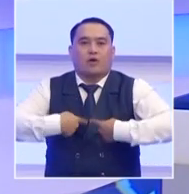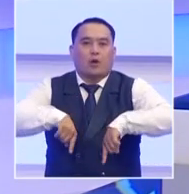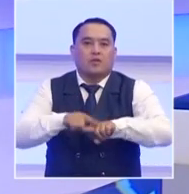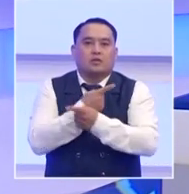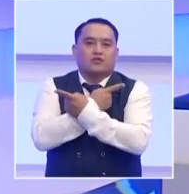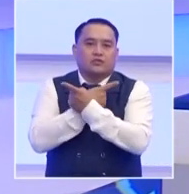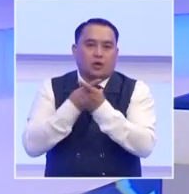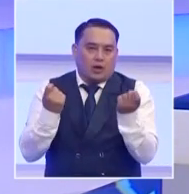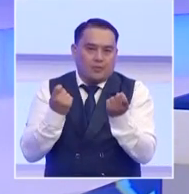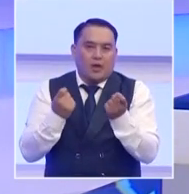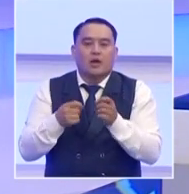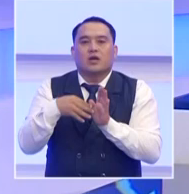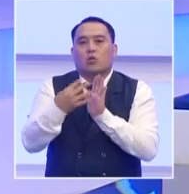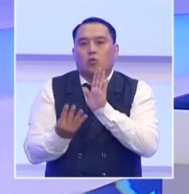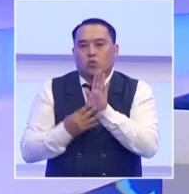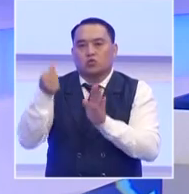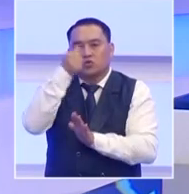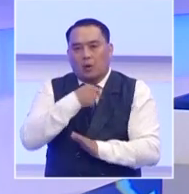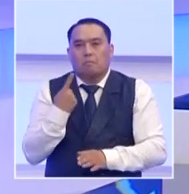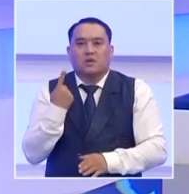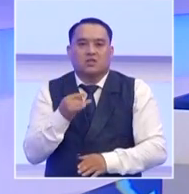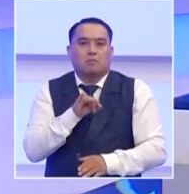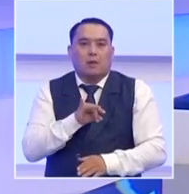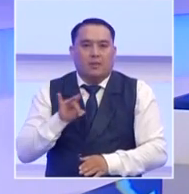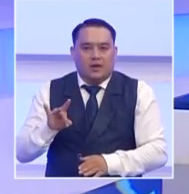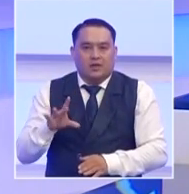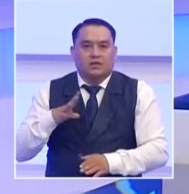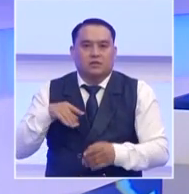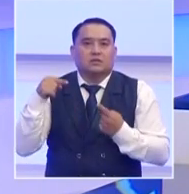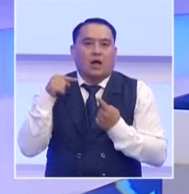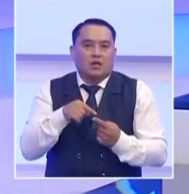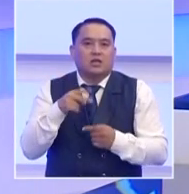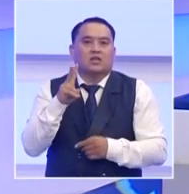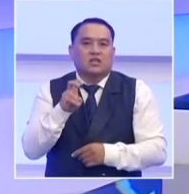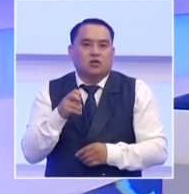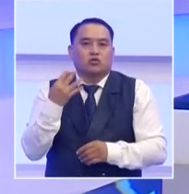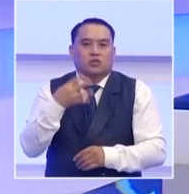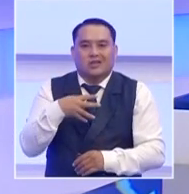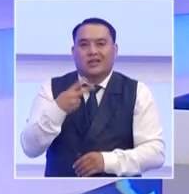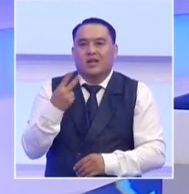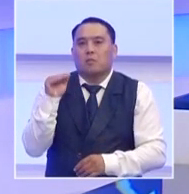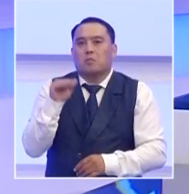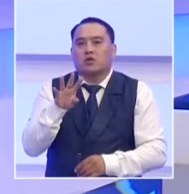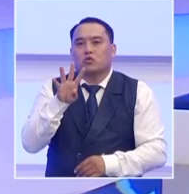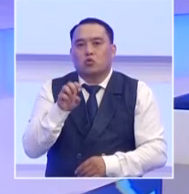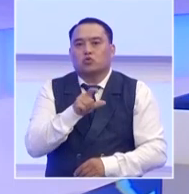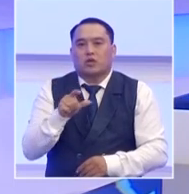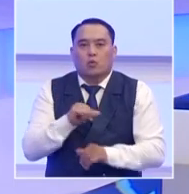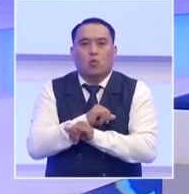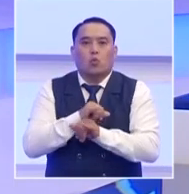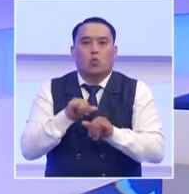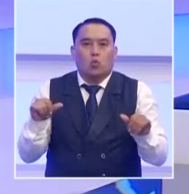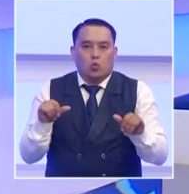жариялады. Комитет мәліметінше 2019 жылғы 1 мамырмен салыстырғанда халық саны 242 400 адамға